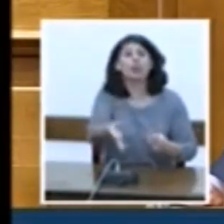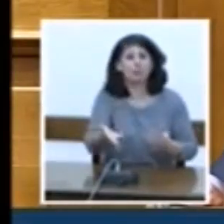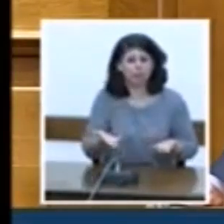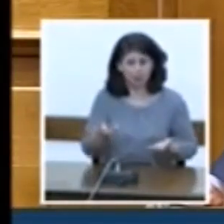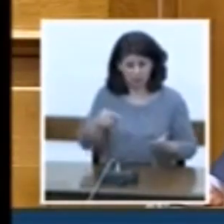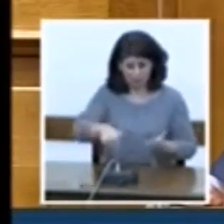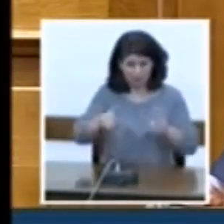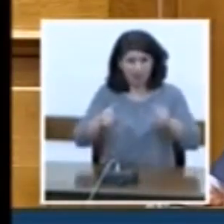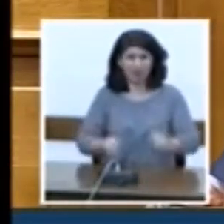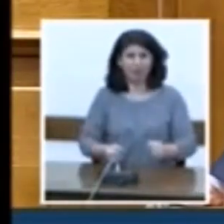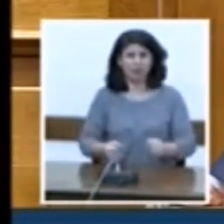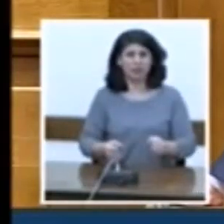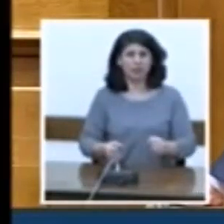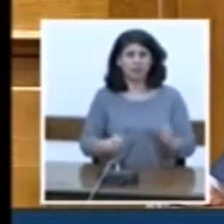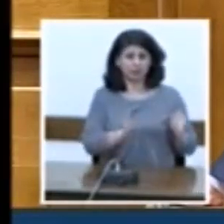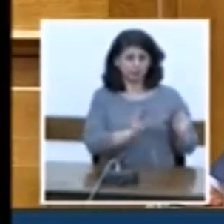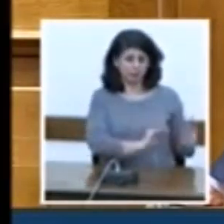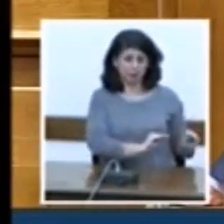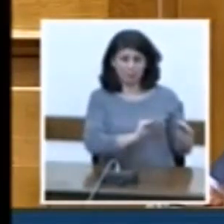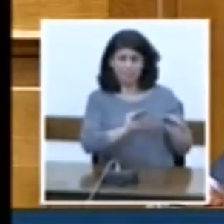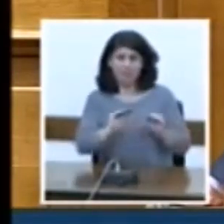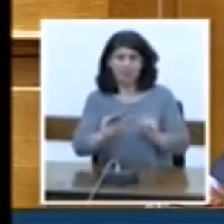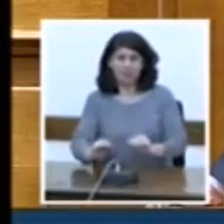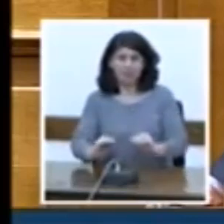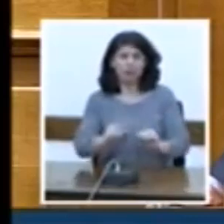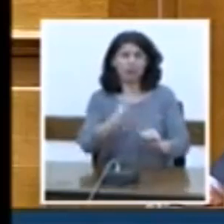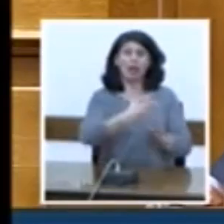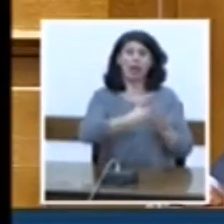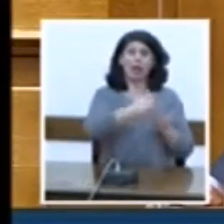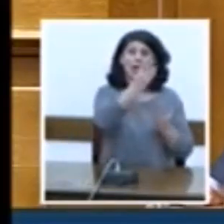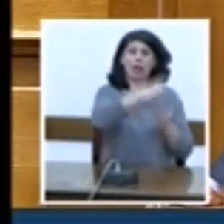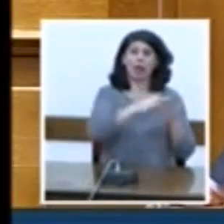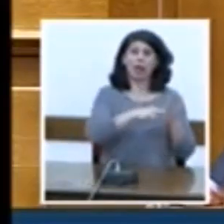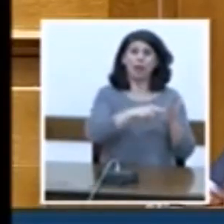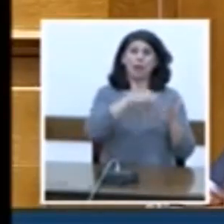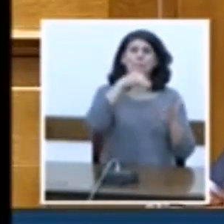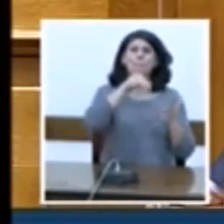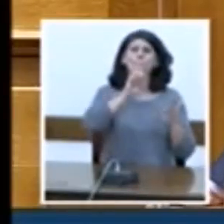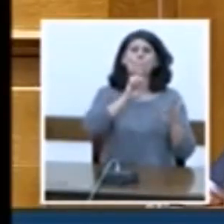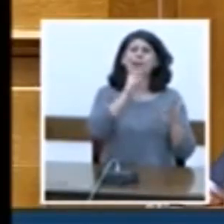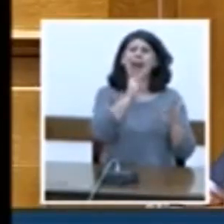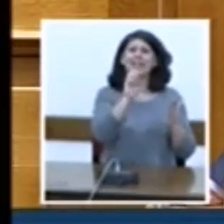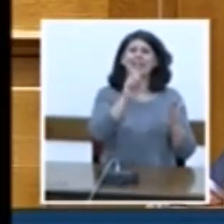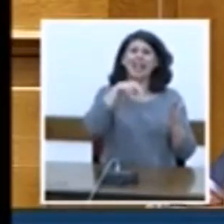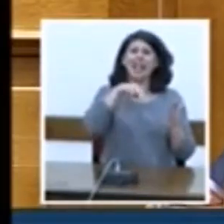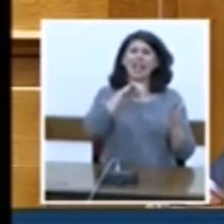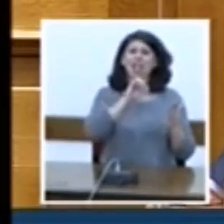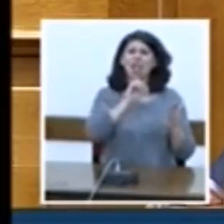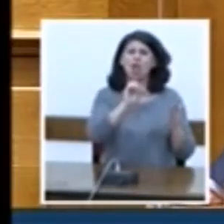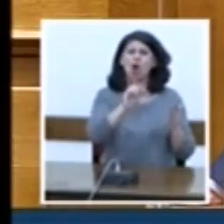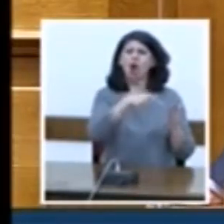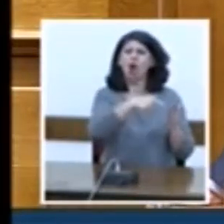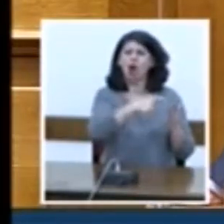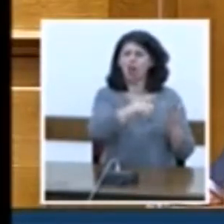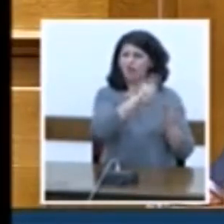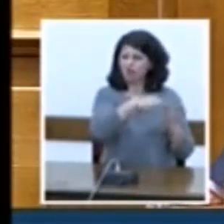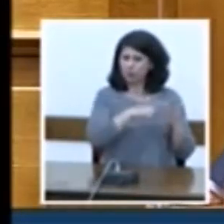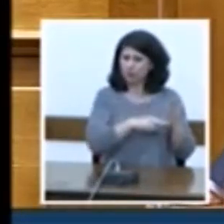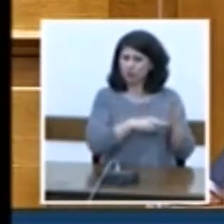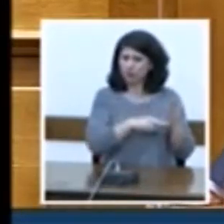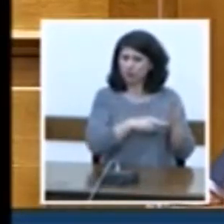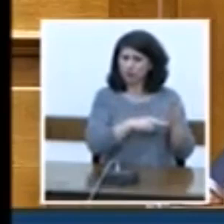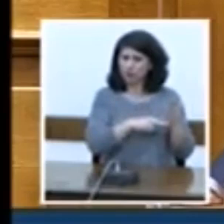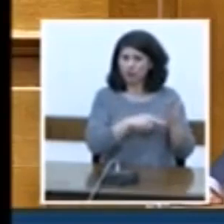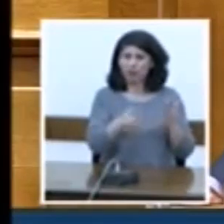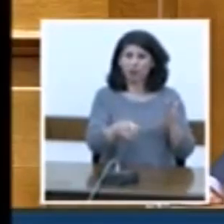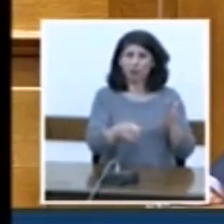η μεταφορά των δημοσιευμάτων του Μακελιού μέσα στο κοινοβούλιο και η απόπειρα ηθικού διασυρμού του